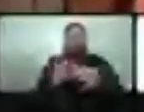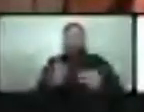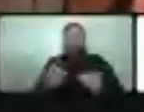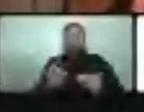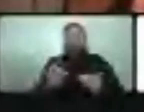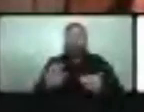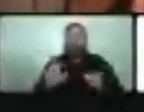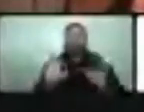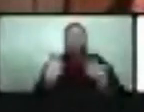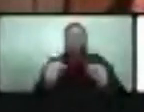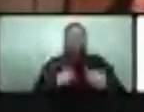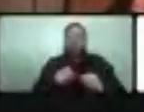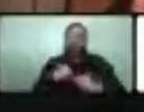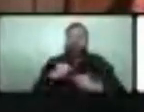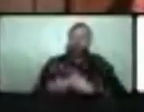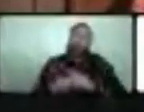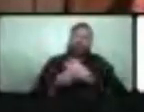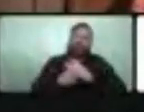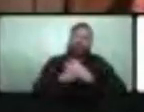body